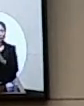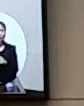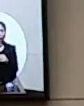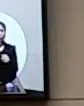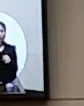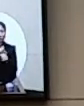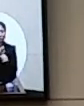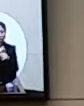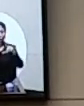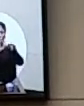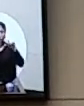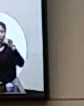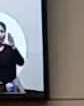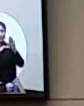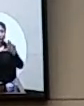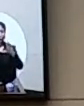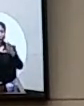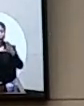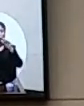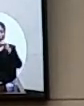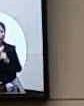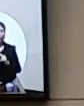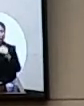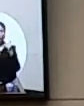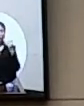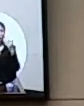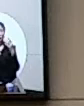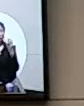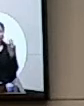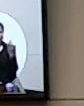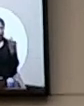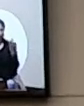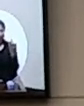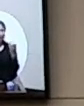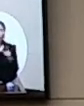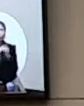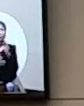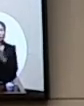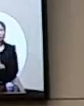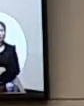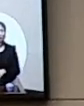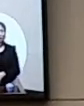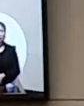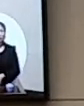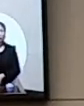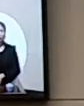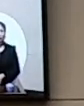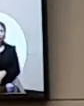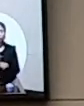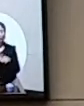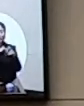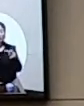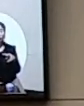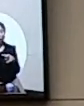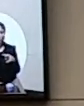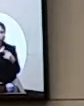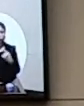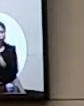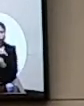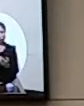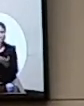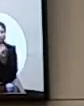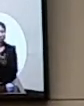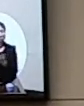지원 표지판 설치에 관한 조례안, 의사협정 제14항 안동시 성성현 문화단지 관리 및 운영 조례